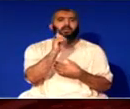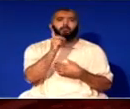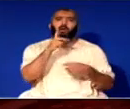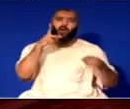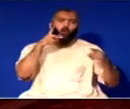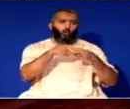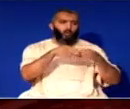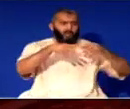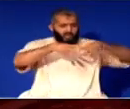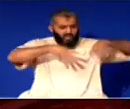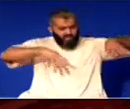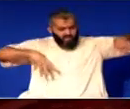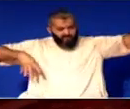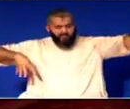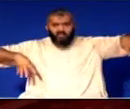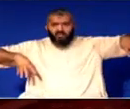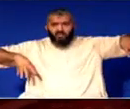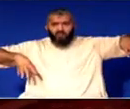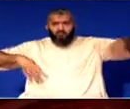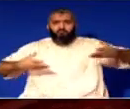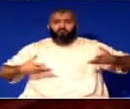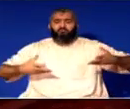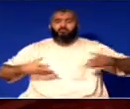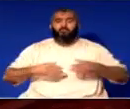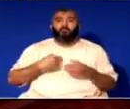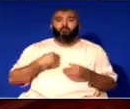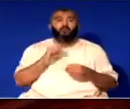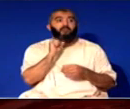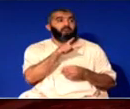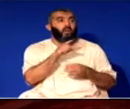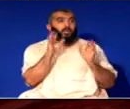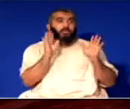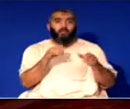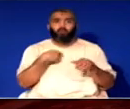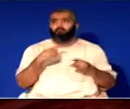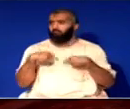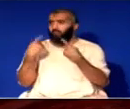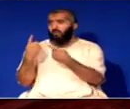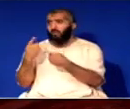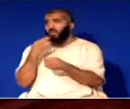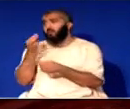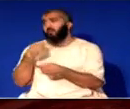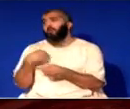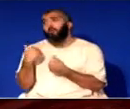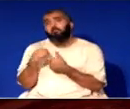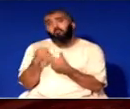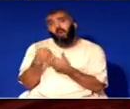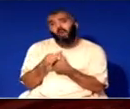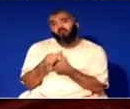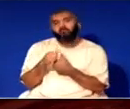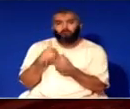الله. كي ناضو وقف خلصنا الصلاه هضرت معاه قلت له يا شيخ انا مريض، انا